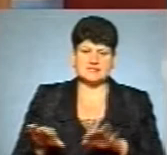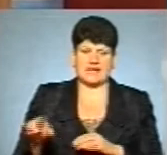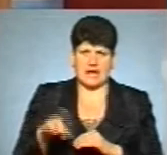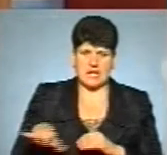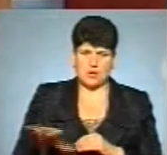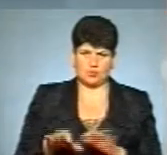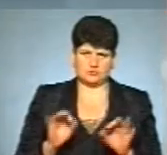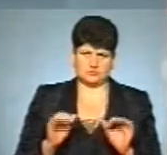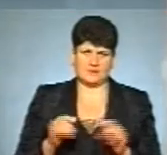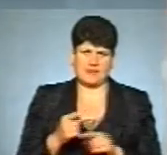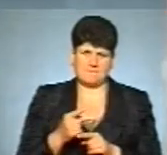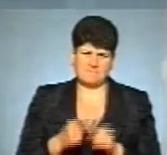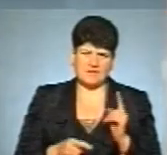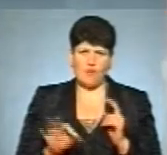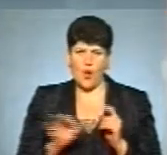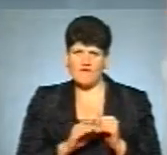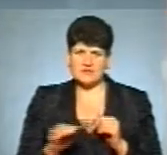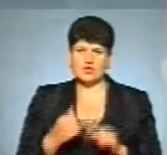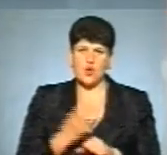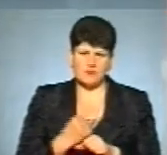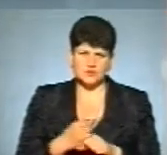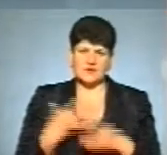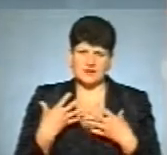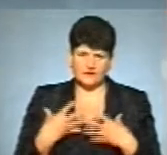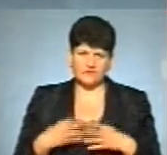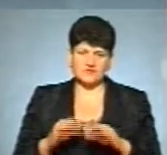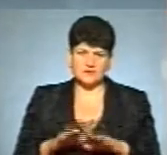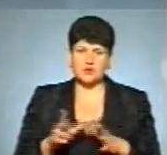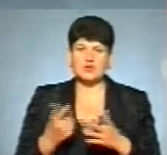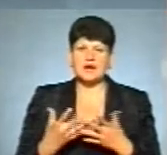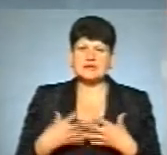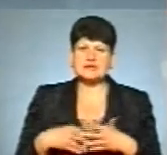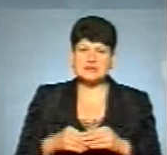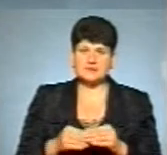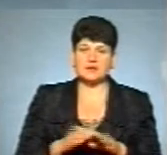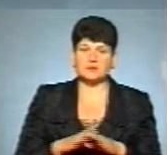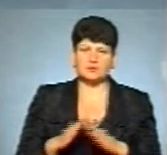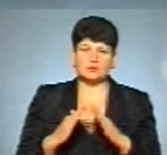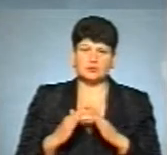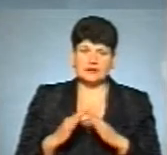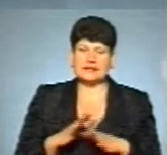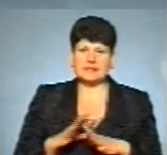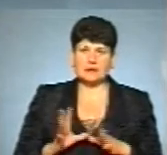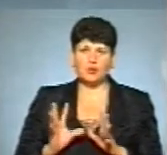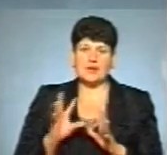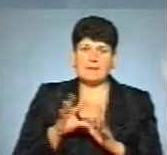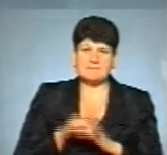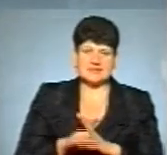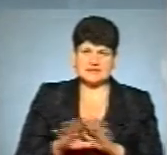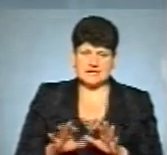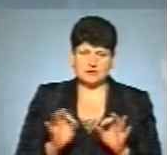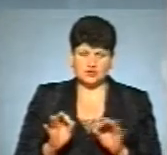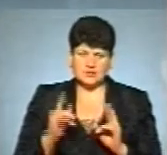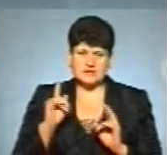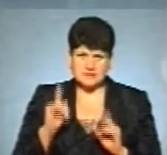напівофіційно працювали вже поселення, ну, там якось так, що одна сім'я на цілий будинок, тобто не було підселень, нічого, ну, це я